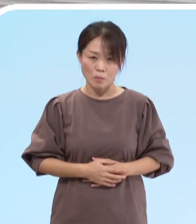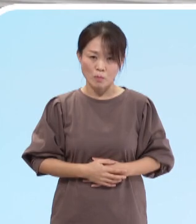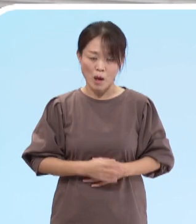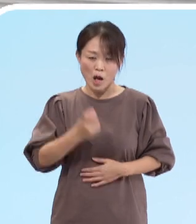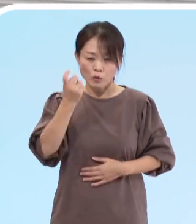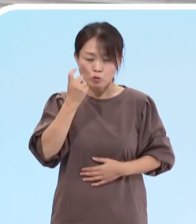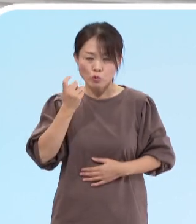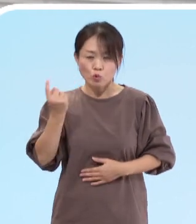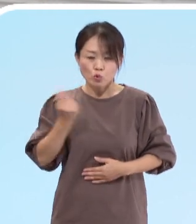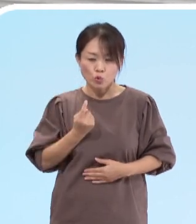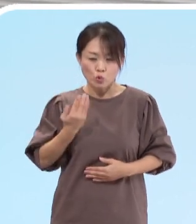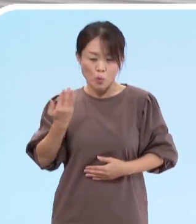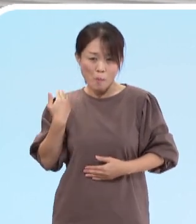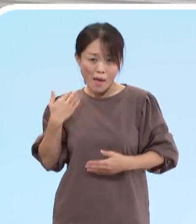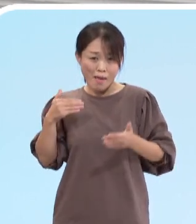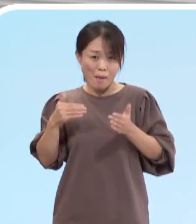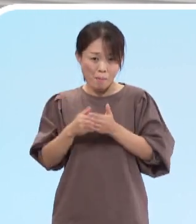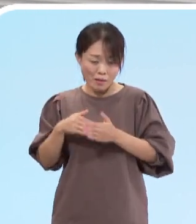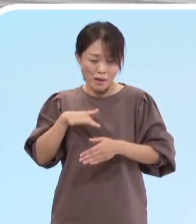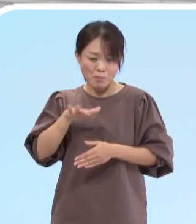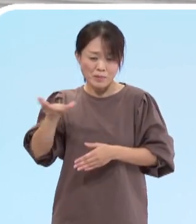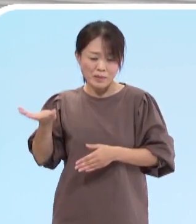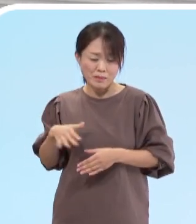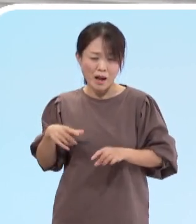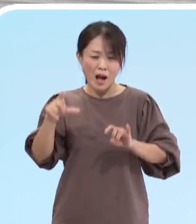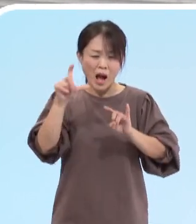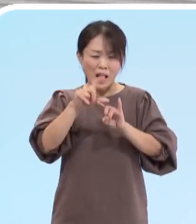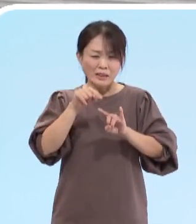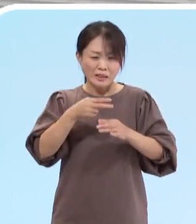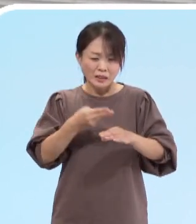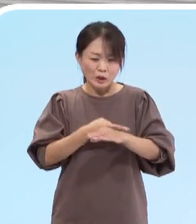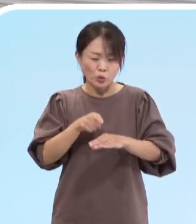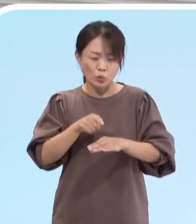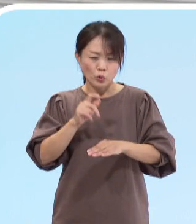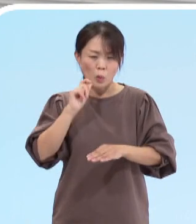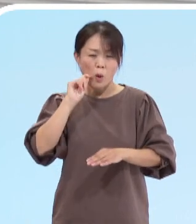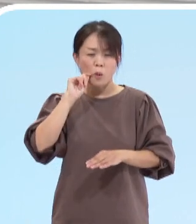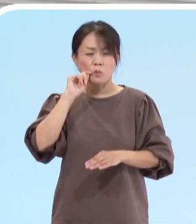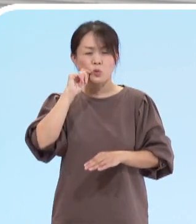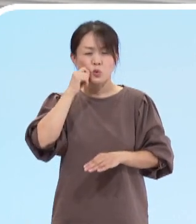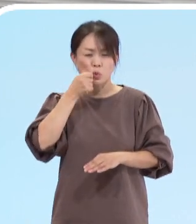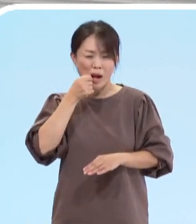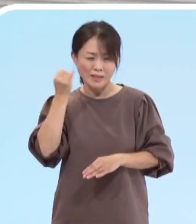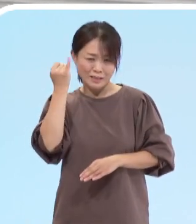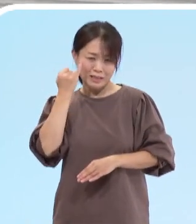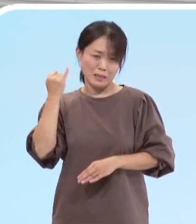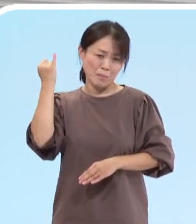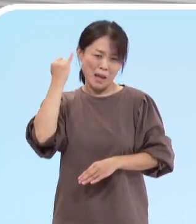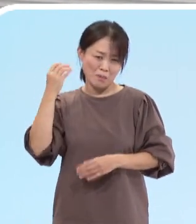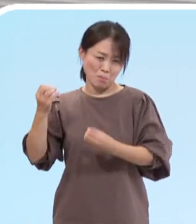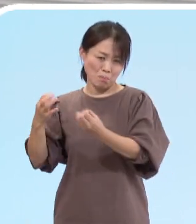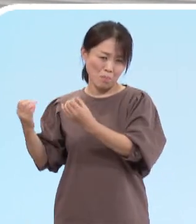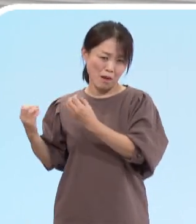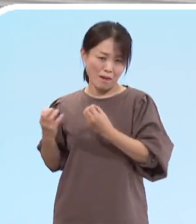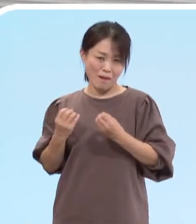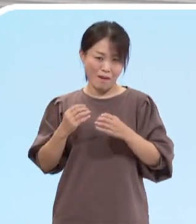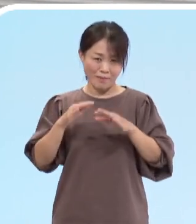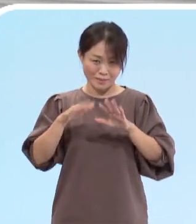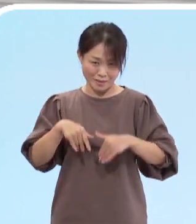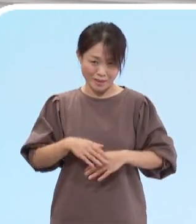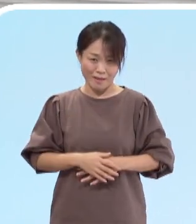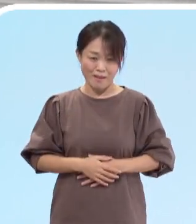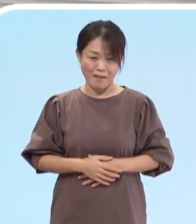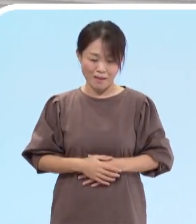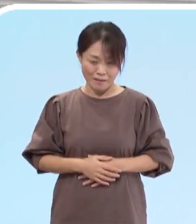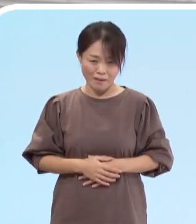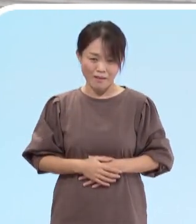来られるまではですね、皆様非常に、ICT の技術というものが非常に難しいというような形